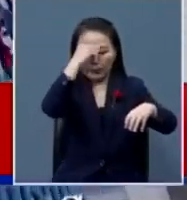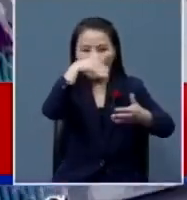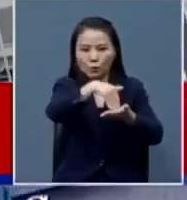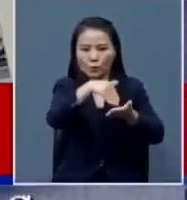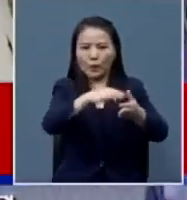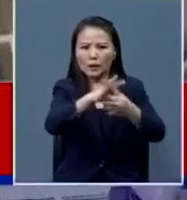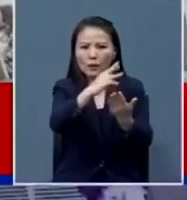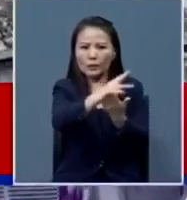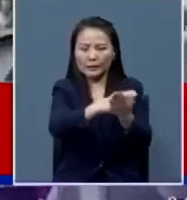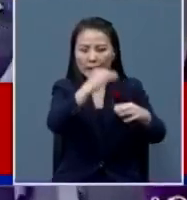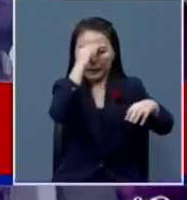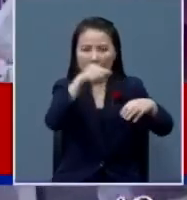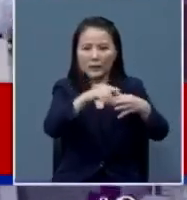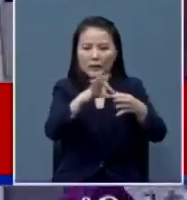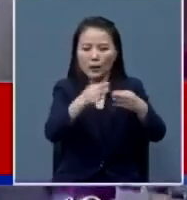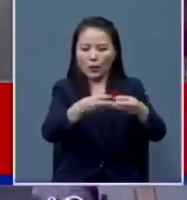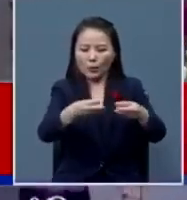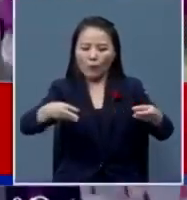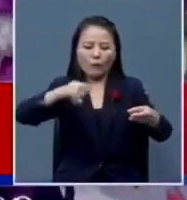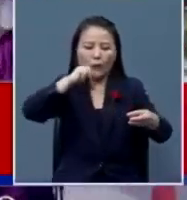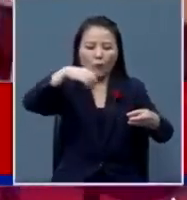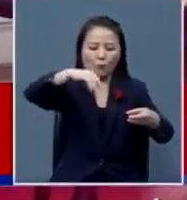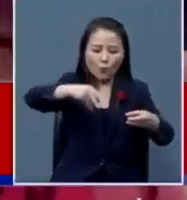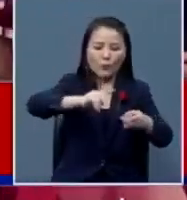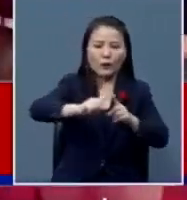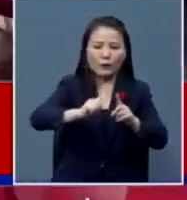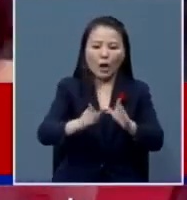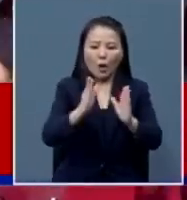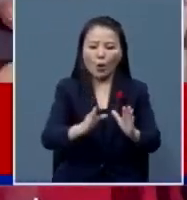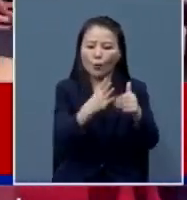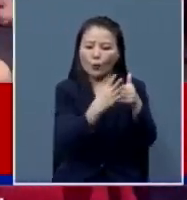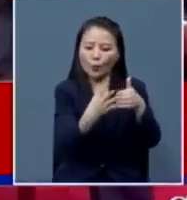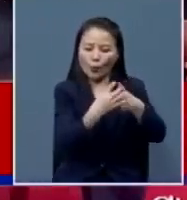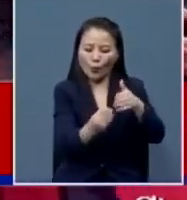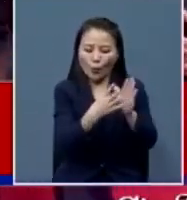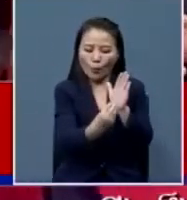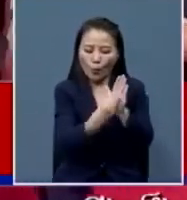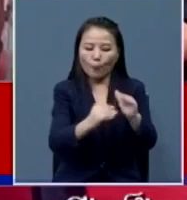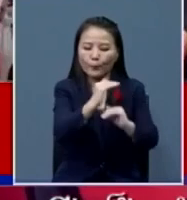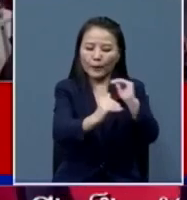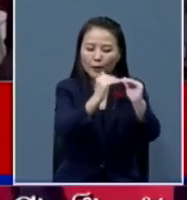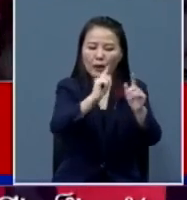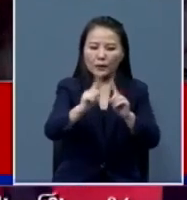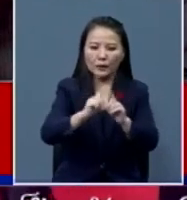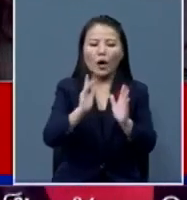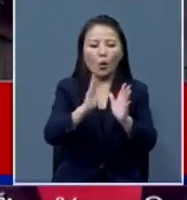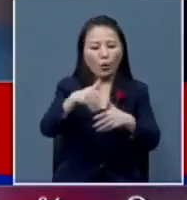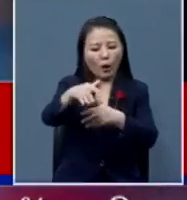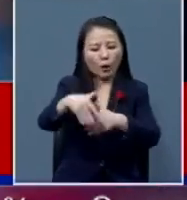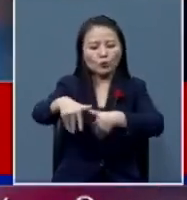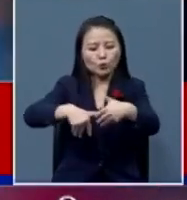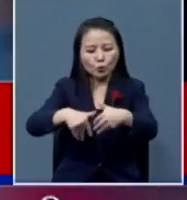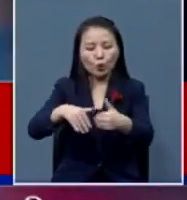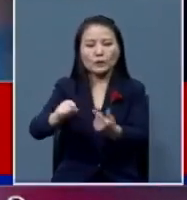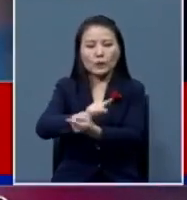เลิศด้านวิชาการระบบช่างท่อสำหรับการพัฒนาทรัพยากรบุคคลทั้งภายในและภายนอกองค์กรชุมชน